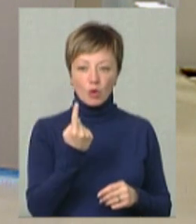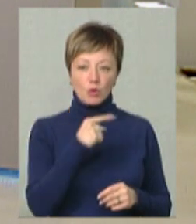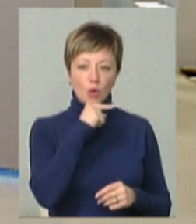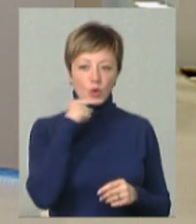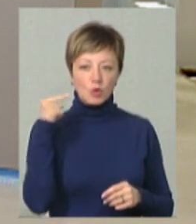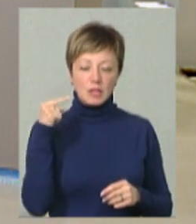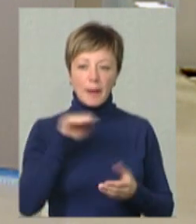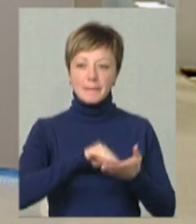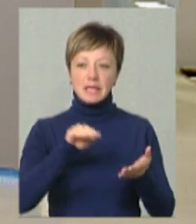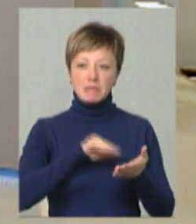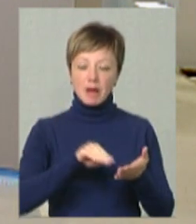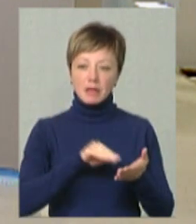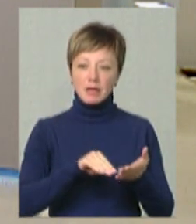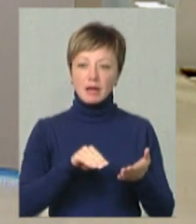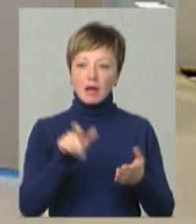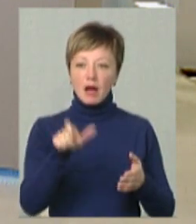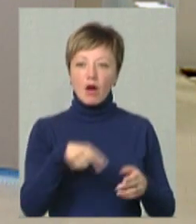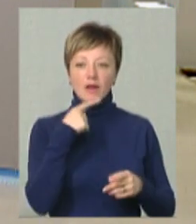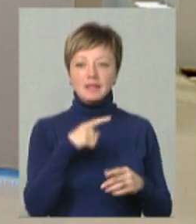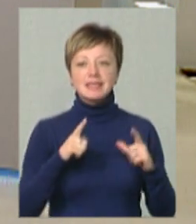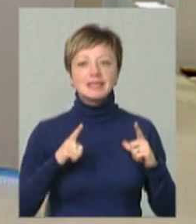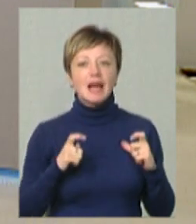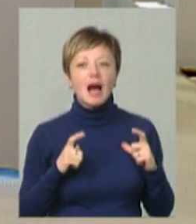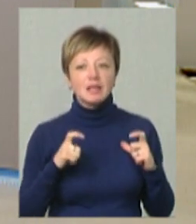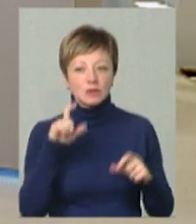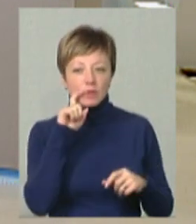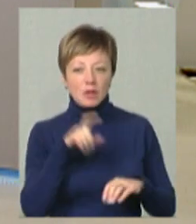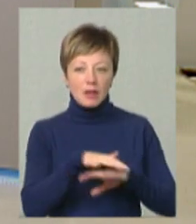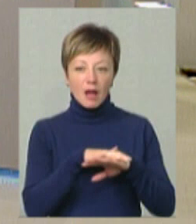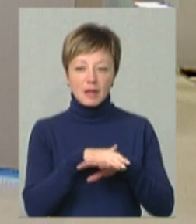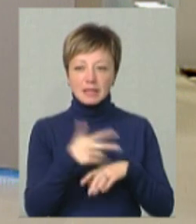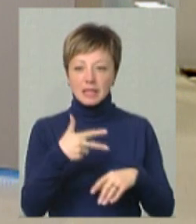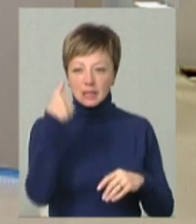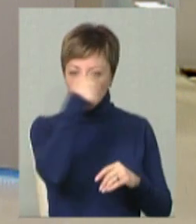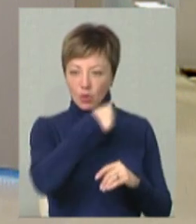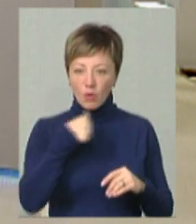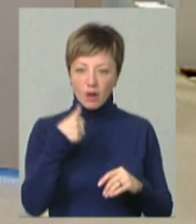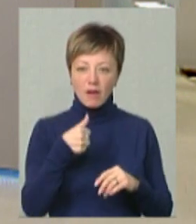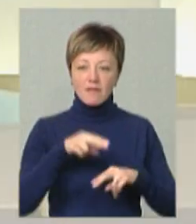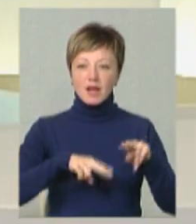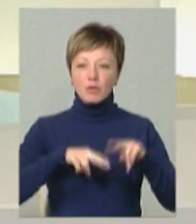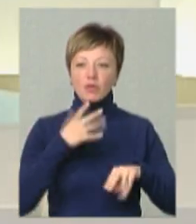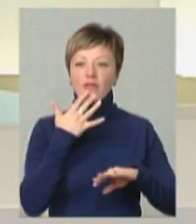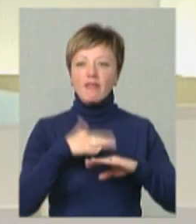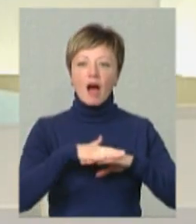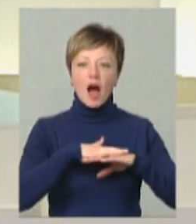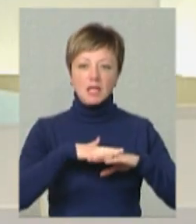російського письменника, який говорив, що він заздрить українському народу, який за 30 років вибудував